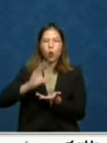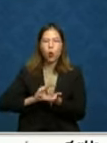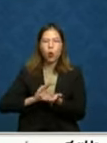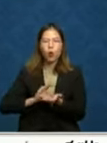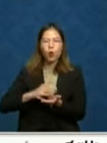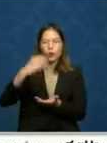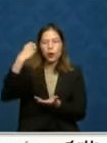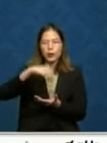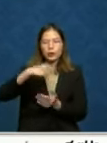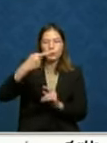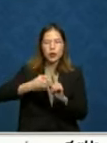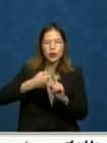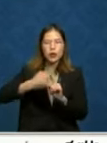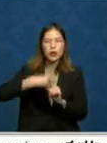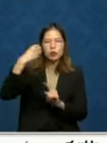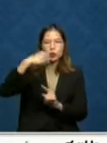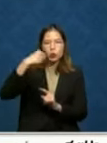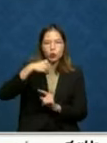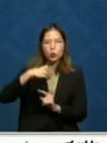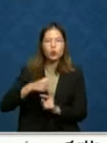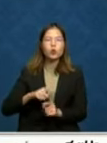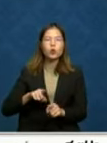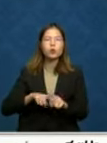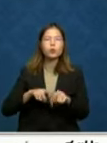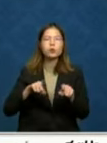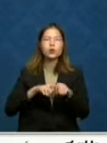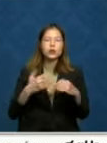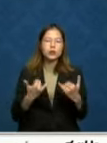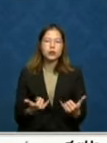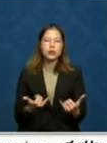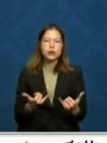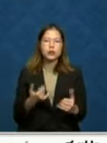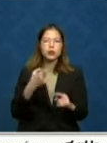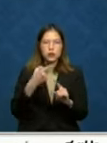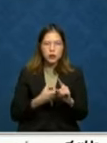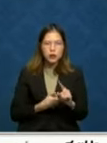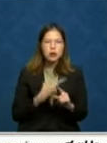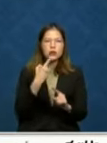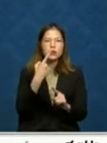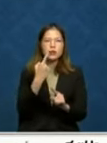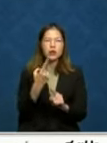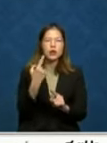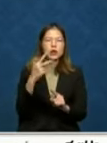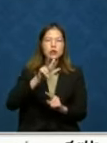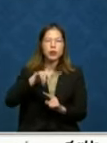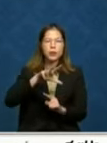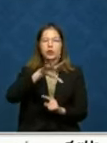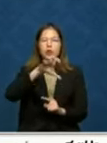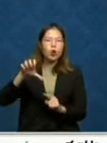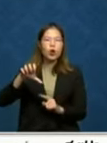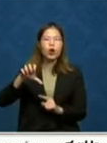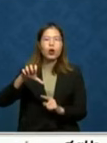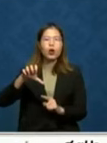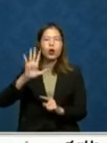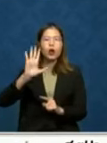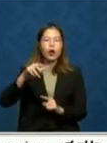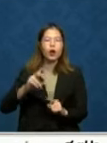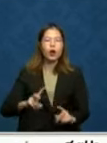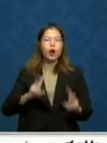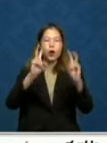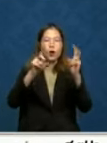ประจำทุกเดือนอย่างตอนนี้เดือนหนึ่ง 3,500 บาทข้อ